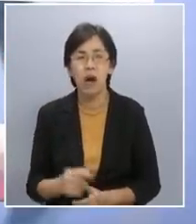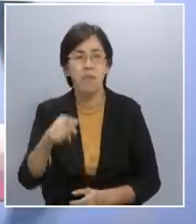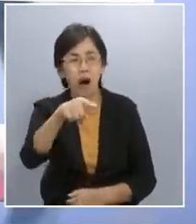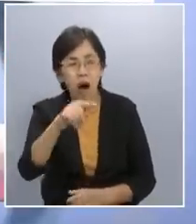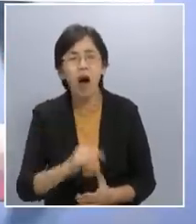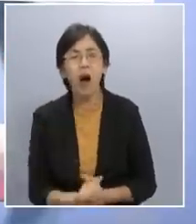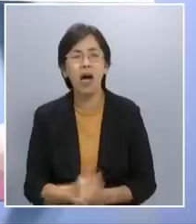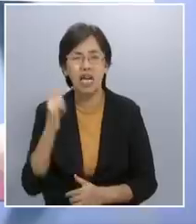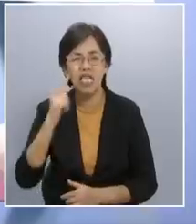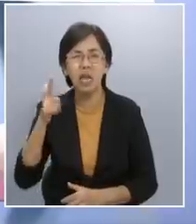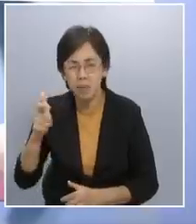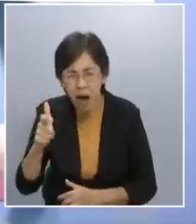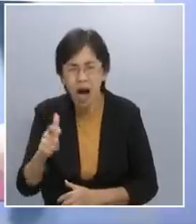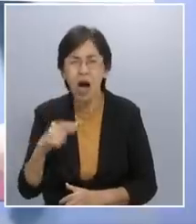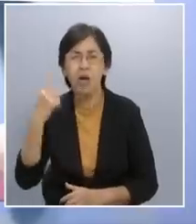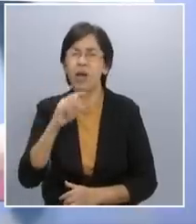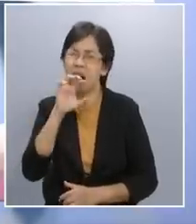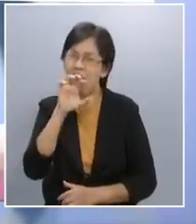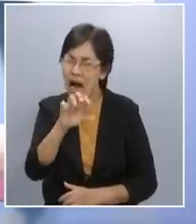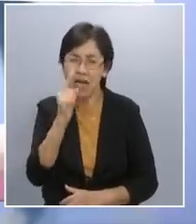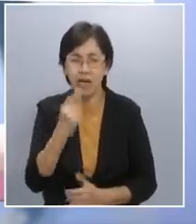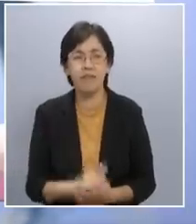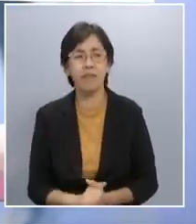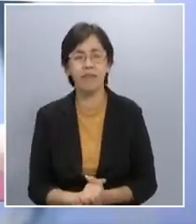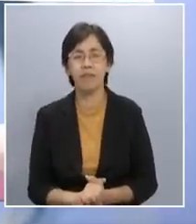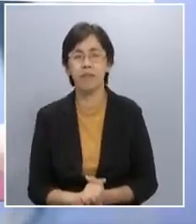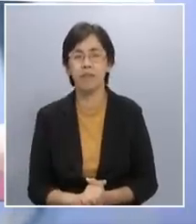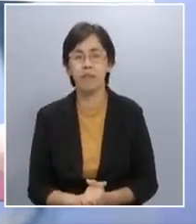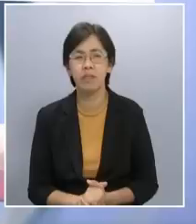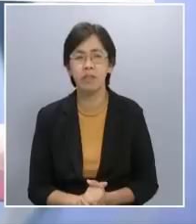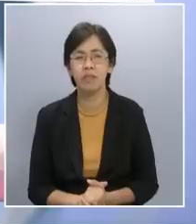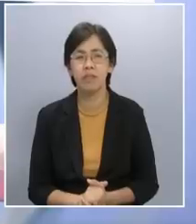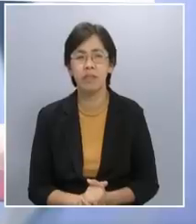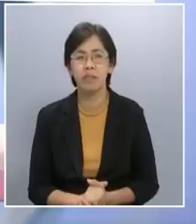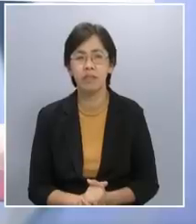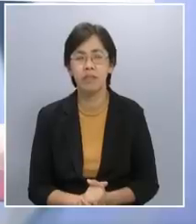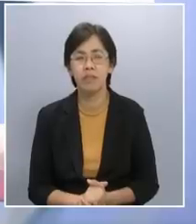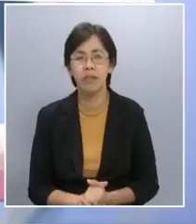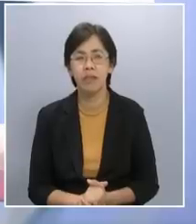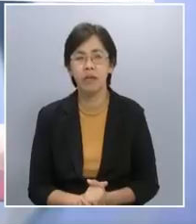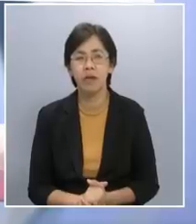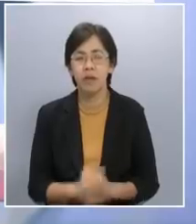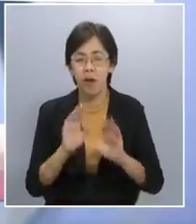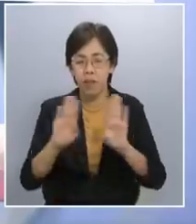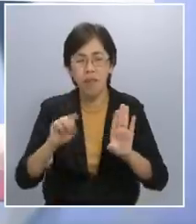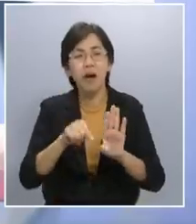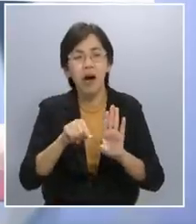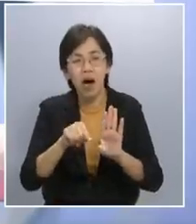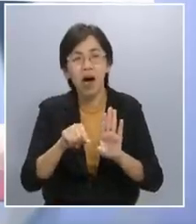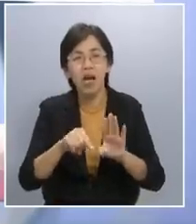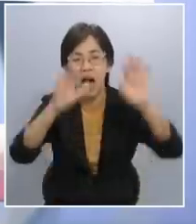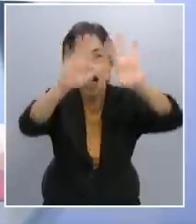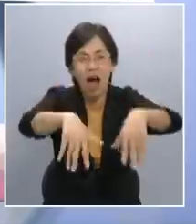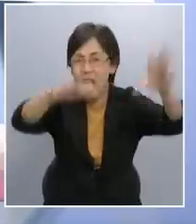ขาก็ร้องอีกพักหนึ่งอย่างที่เธอมายืนเนี่ยเขาก็เปิดประตูออกเขาก็สองมือท